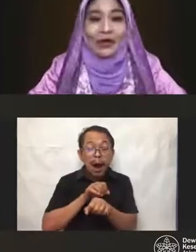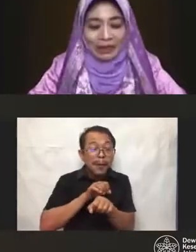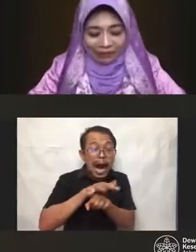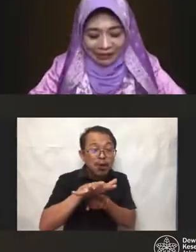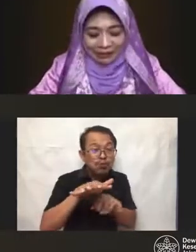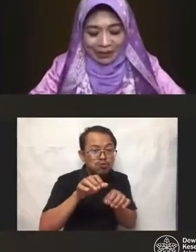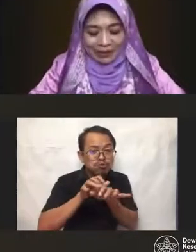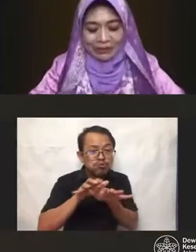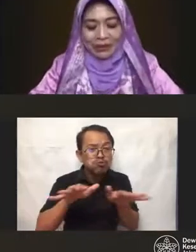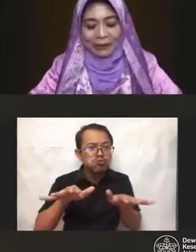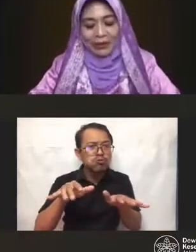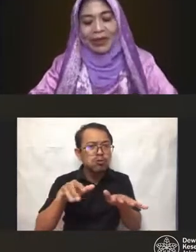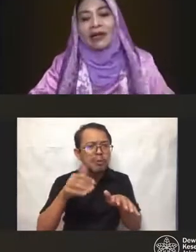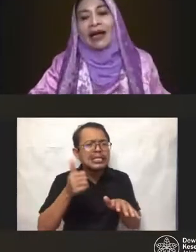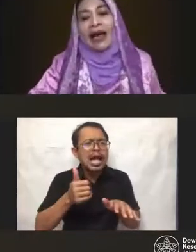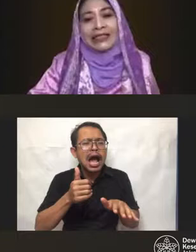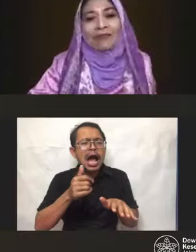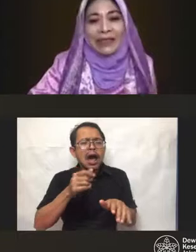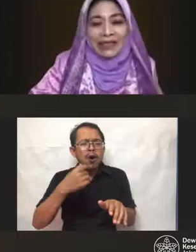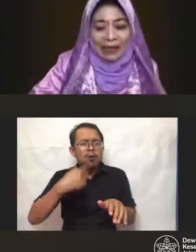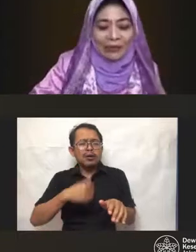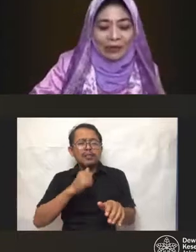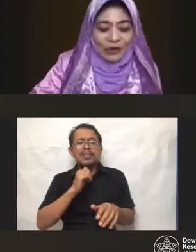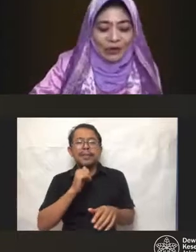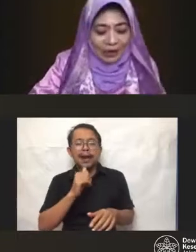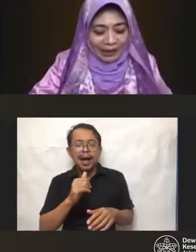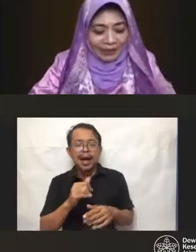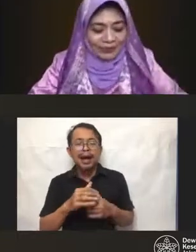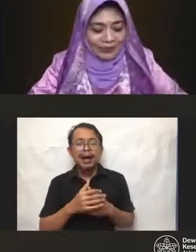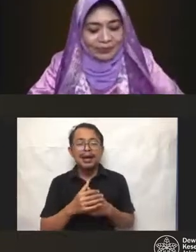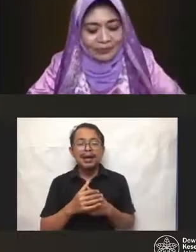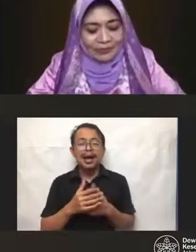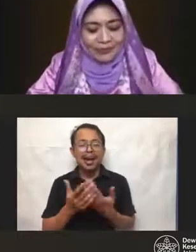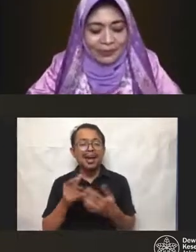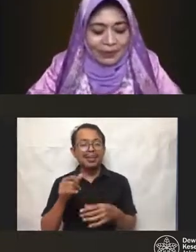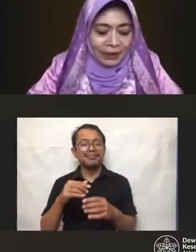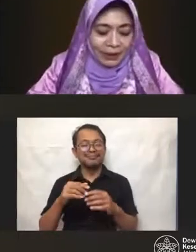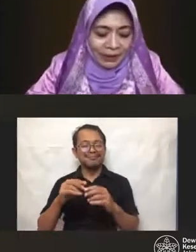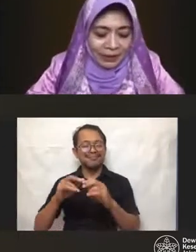keagamaan konservatif tersebut? Hasil penelitian menunjukkan,